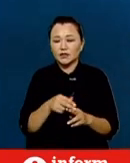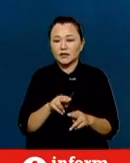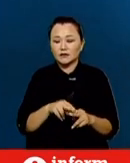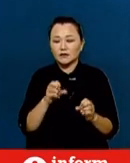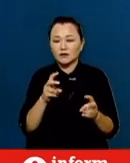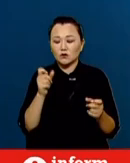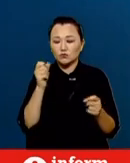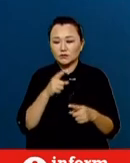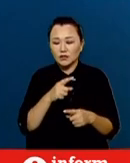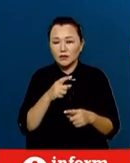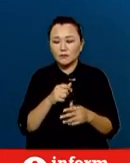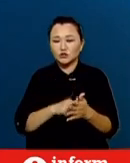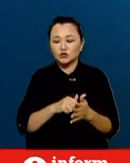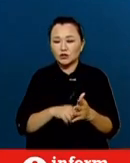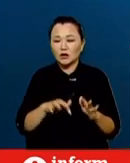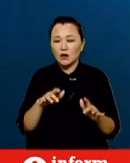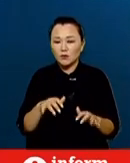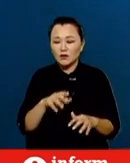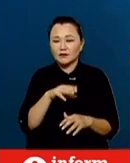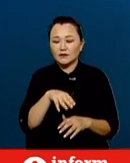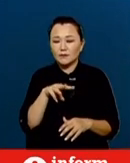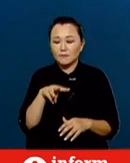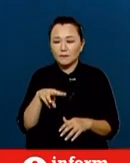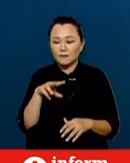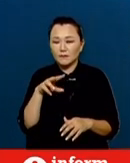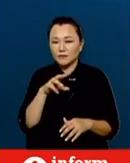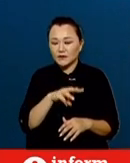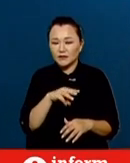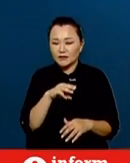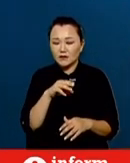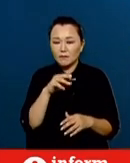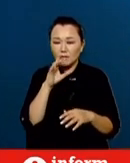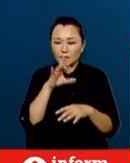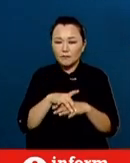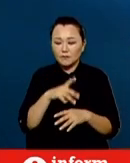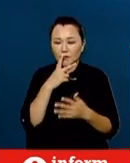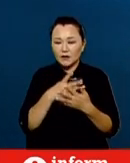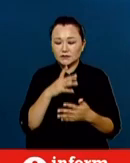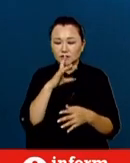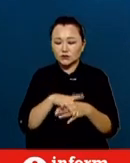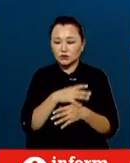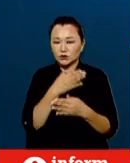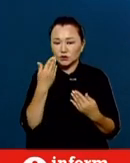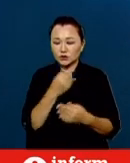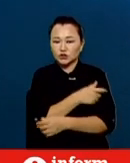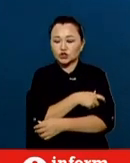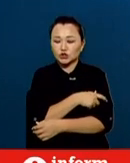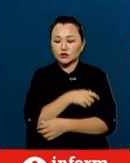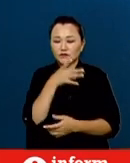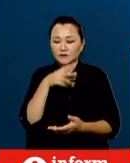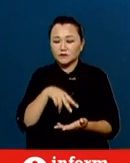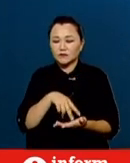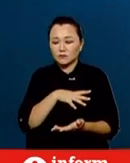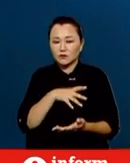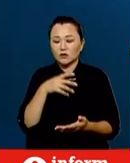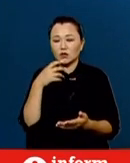қалай анықталды? Себебі компьютерлік томографияға түсіру барысында патологиялық көрініс анықталған жоқ бұл жерде. Кезекшілікте тұрған кезде